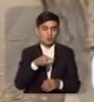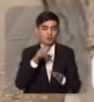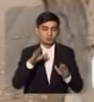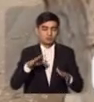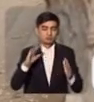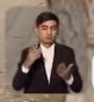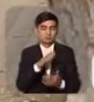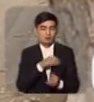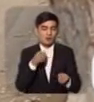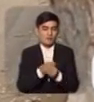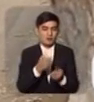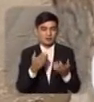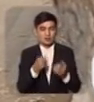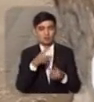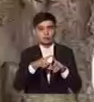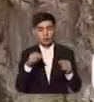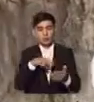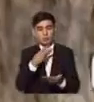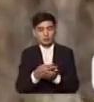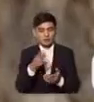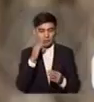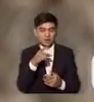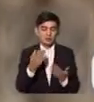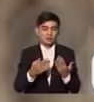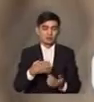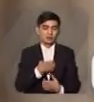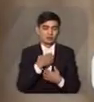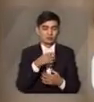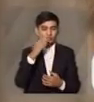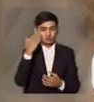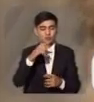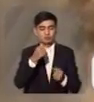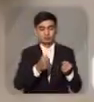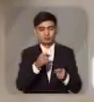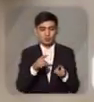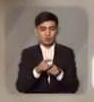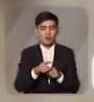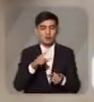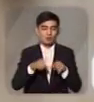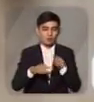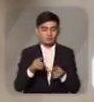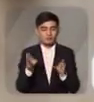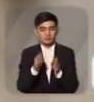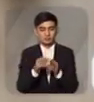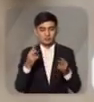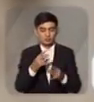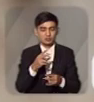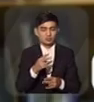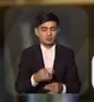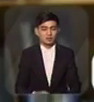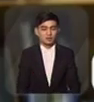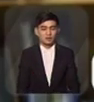обстоятельства, например, авария. Школьник может упасть, либо испугаться незнакомого водителя. Поэтому без родственников перевозка под